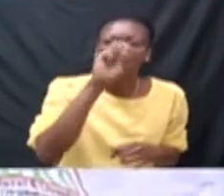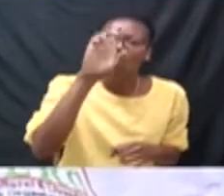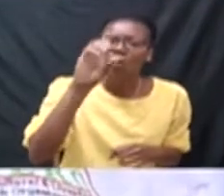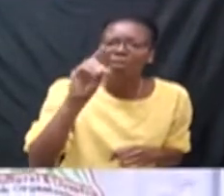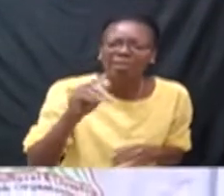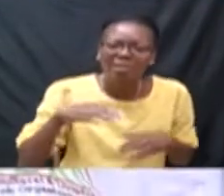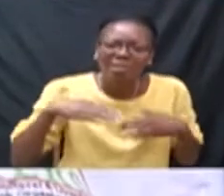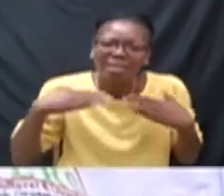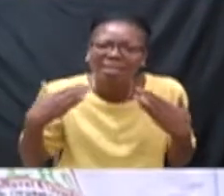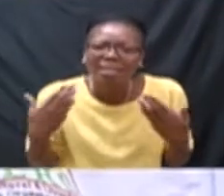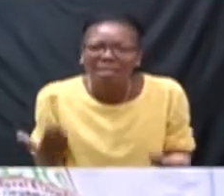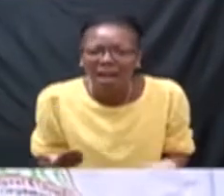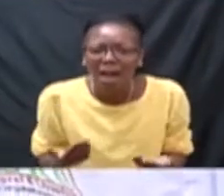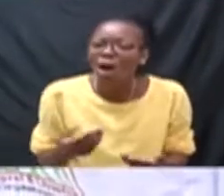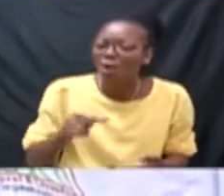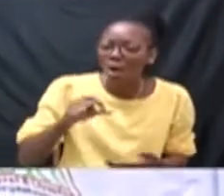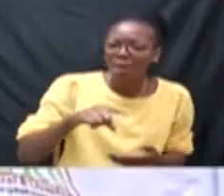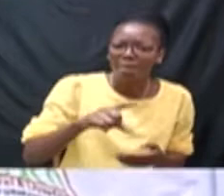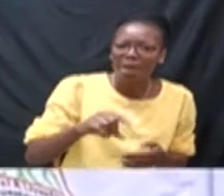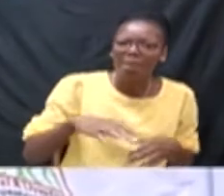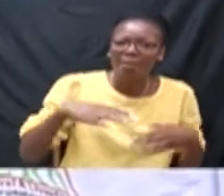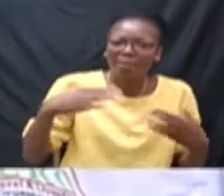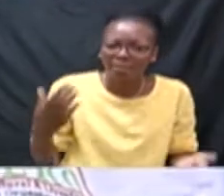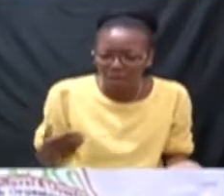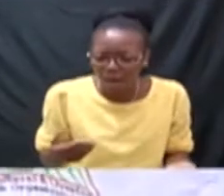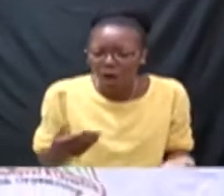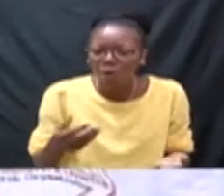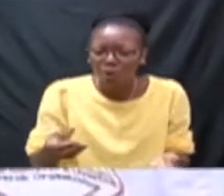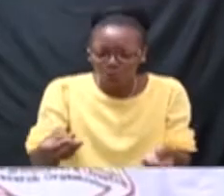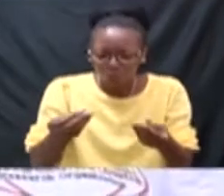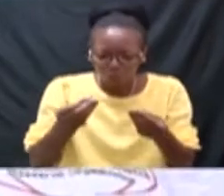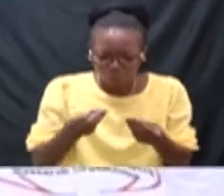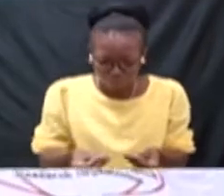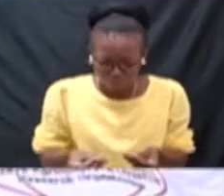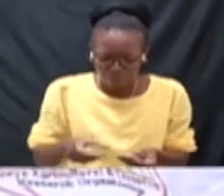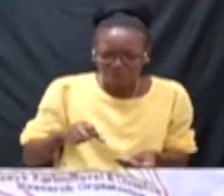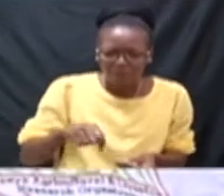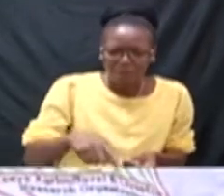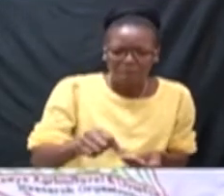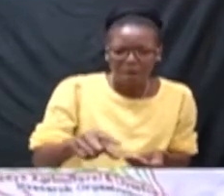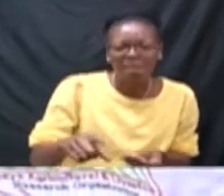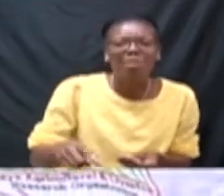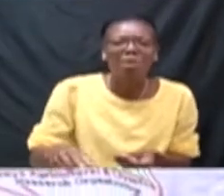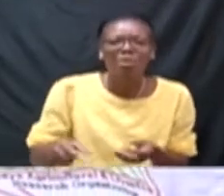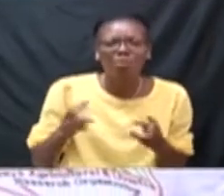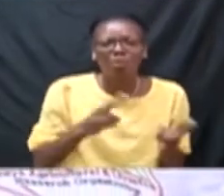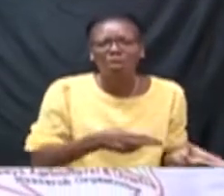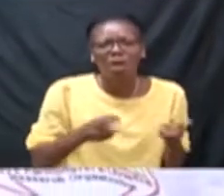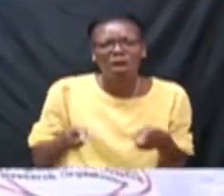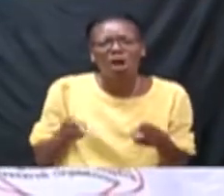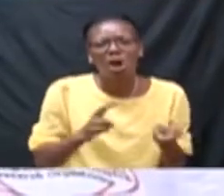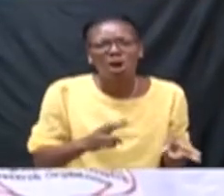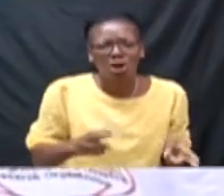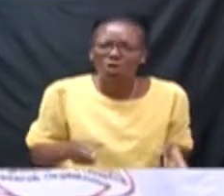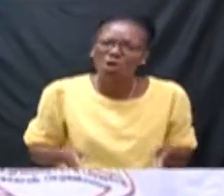ama utapata kwa Stokes. Ukisha nunua mbegu unapanda tu kawaida vile unaweza